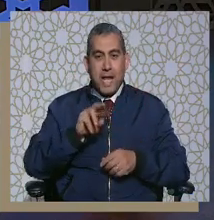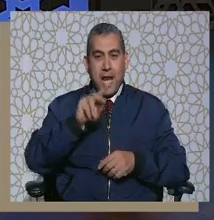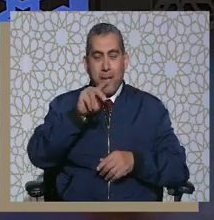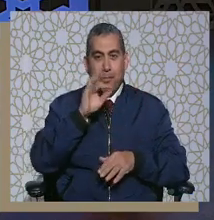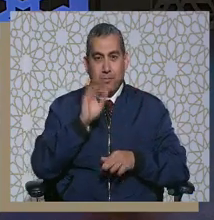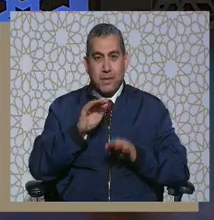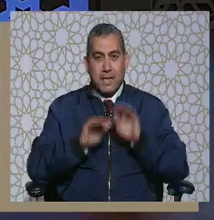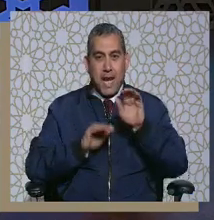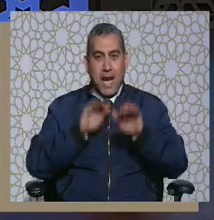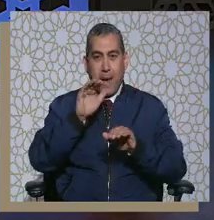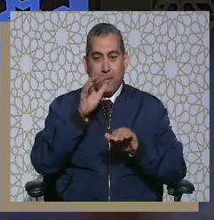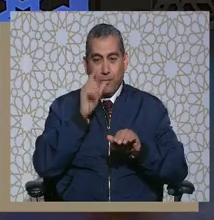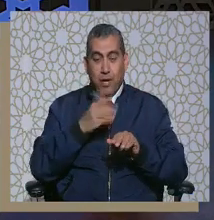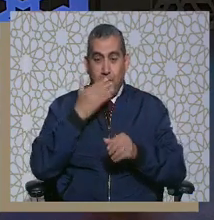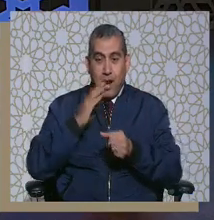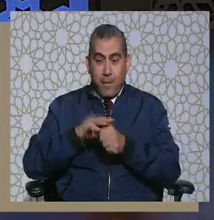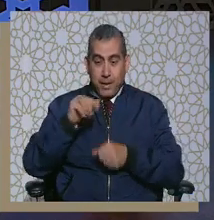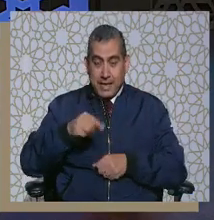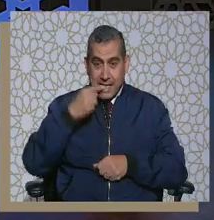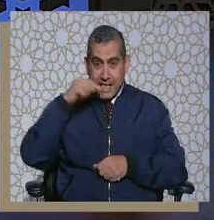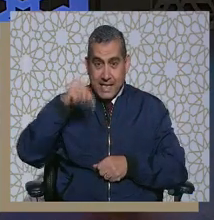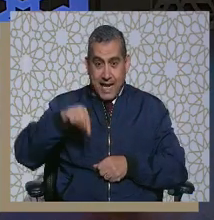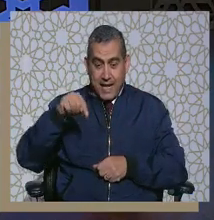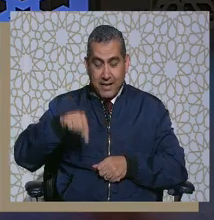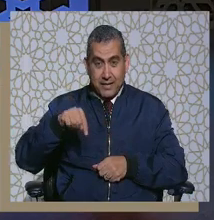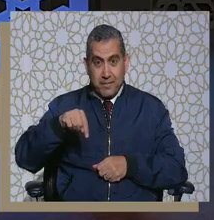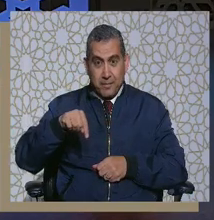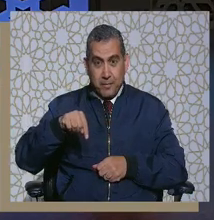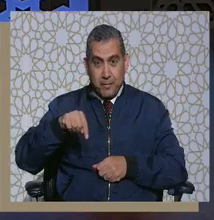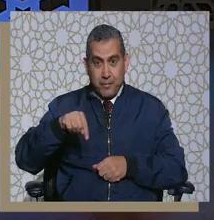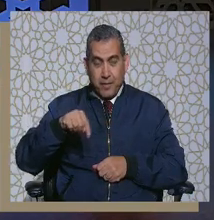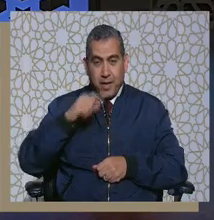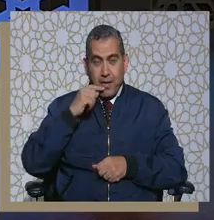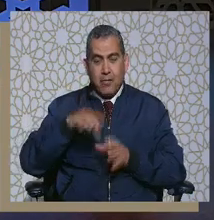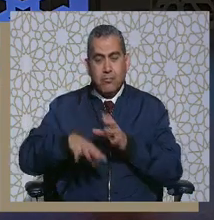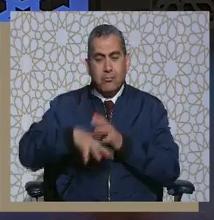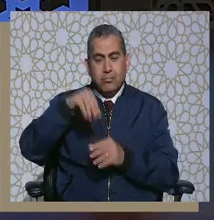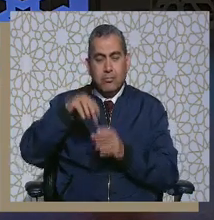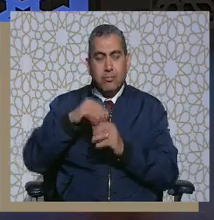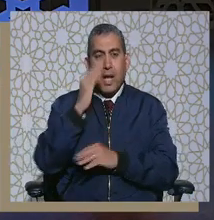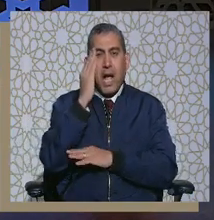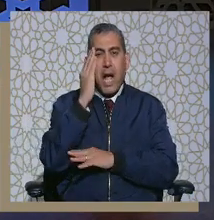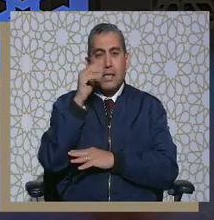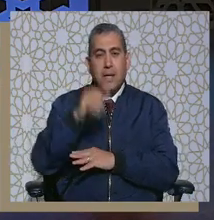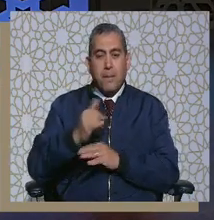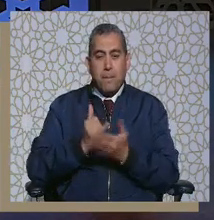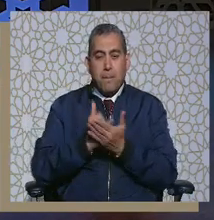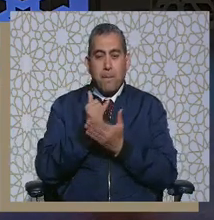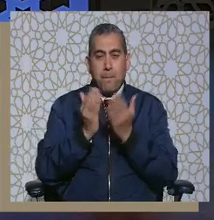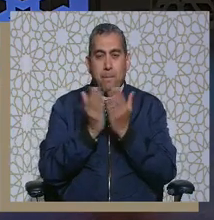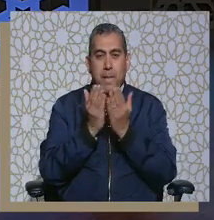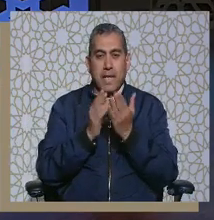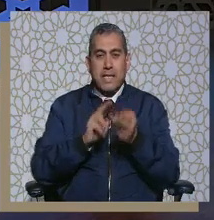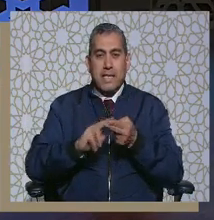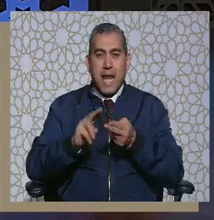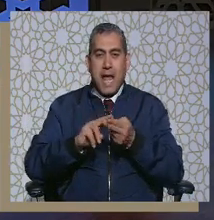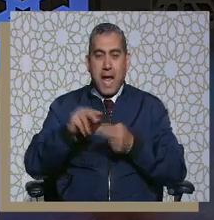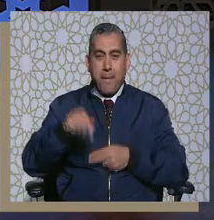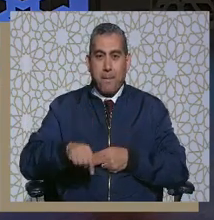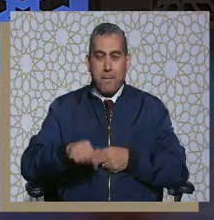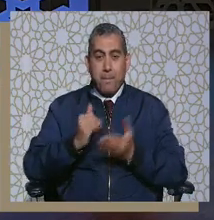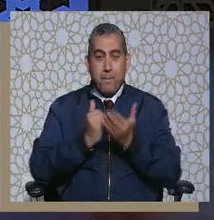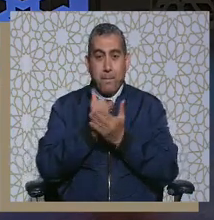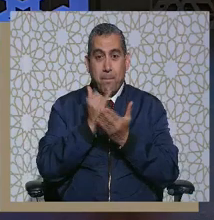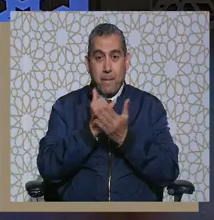بنعتبر ان رمضان السنه دي بناس فيه حاجه اسمها مدرسه السلام مدرسه